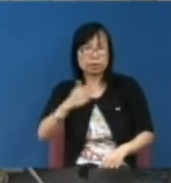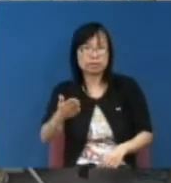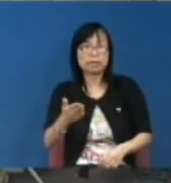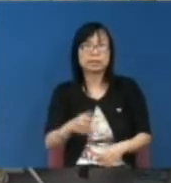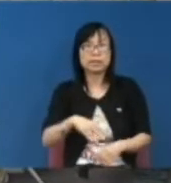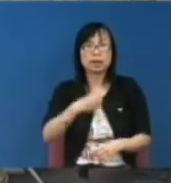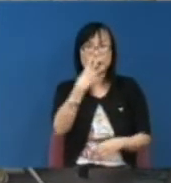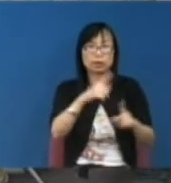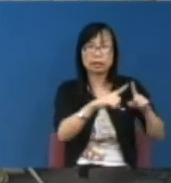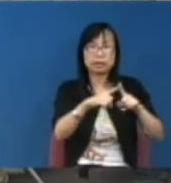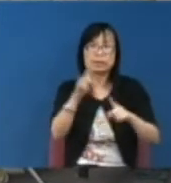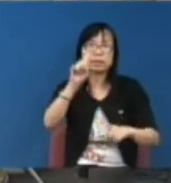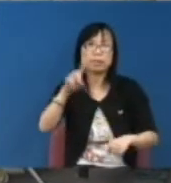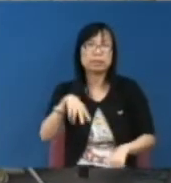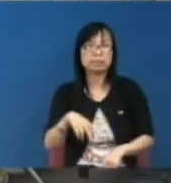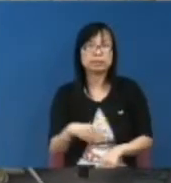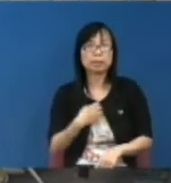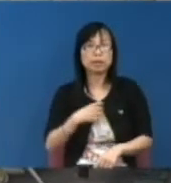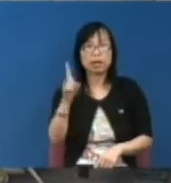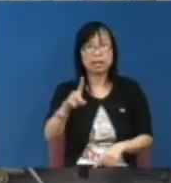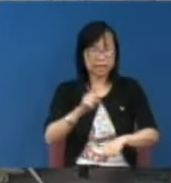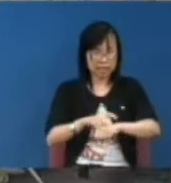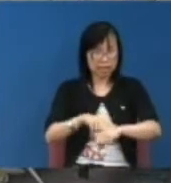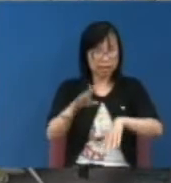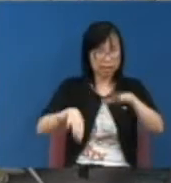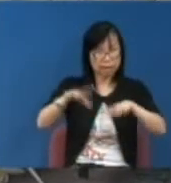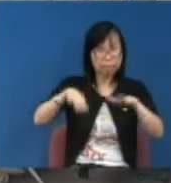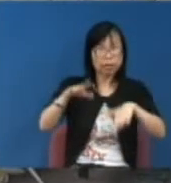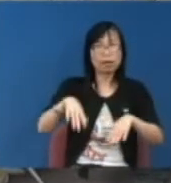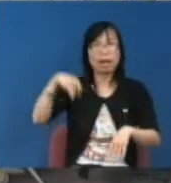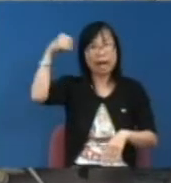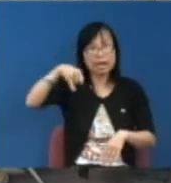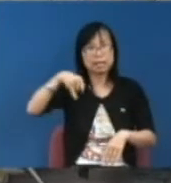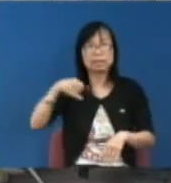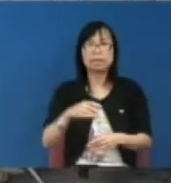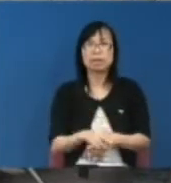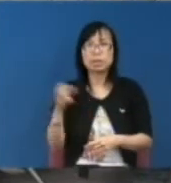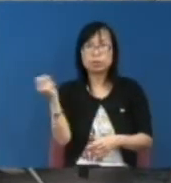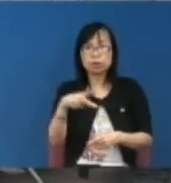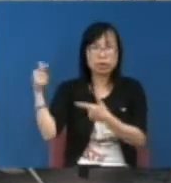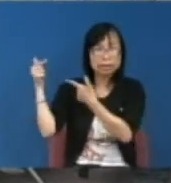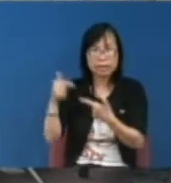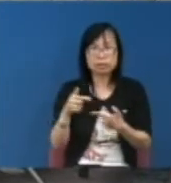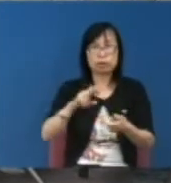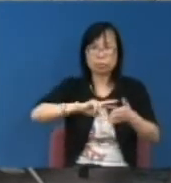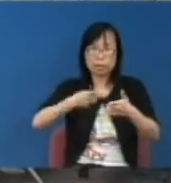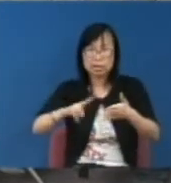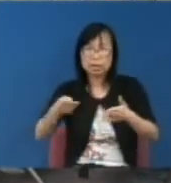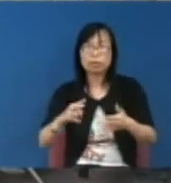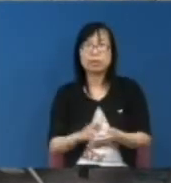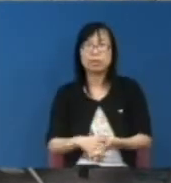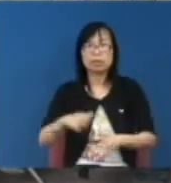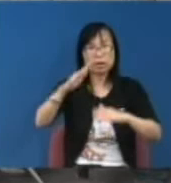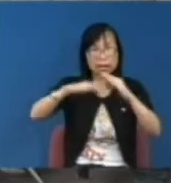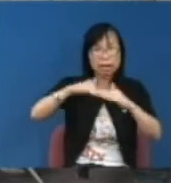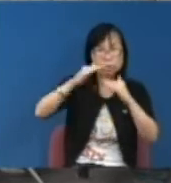有市民怎樣看。咁啊，呢集差唔多時間啦，咁啊，下一集我哋再同大家再繼續講樓宇維修篇喎。 係啦，嗰個就能